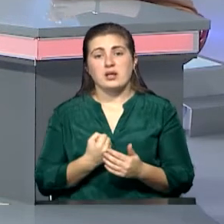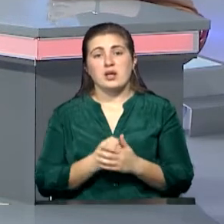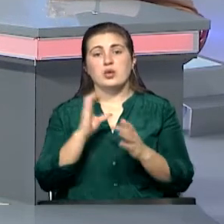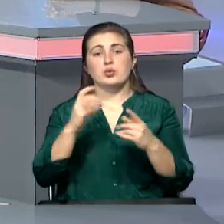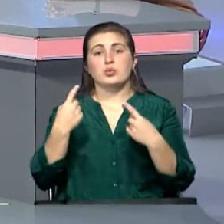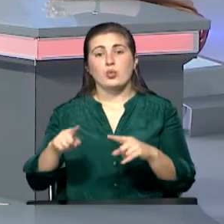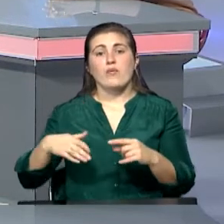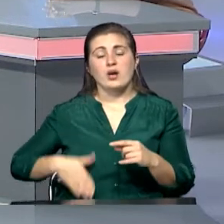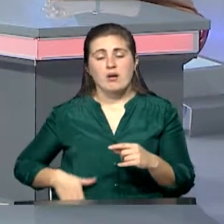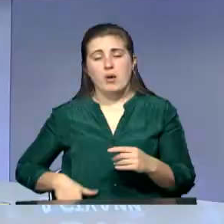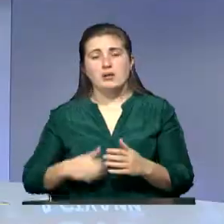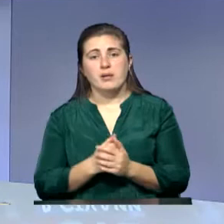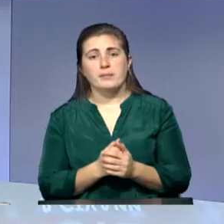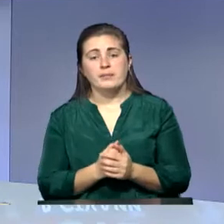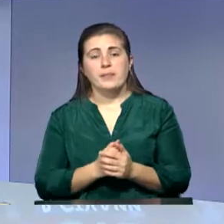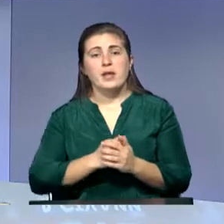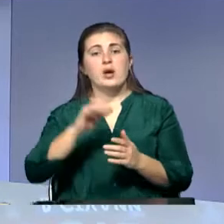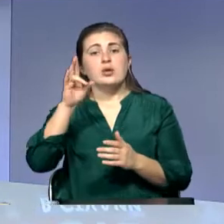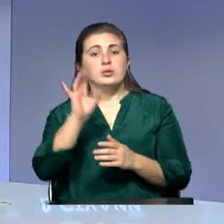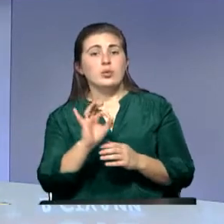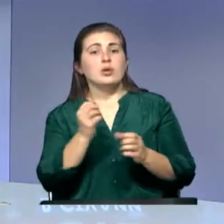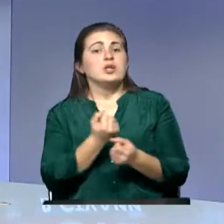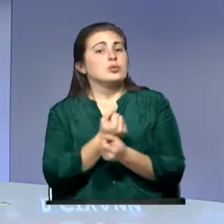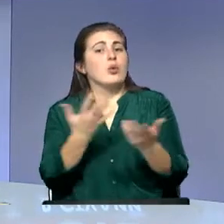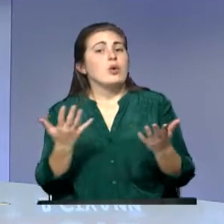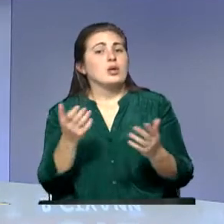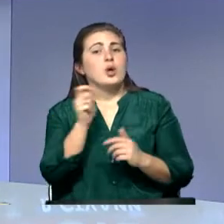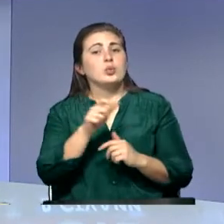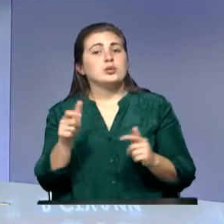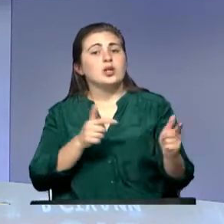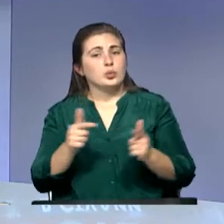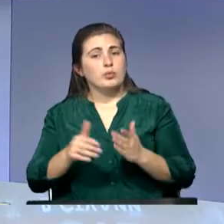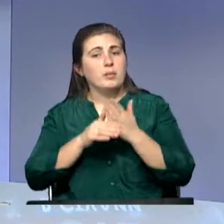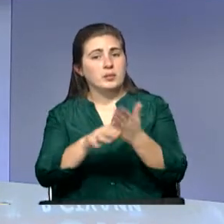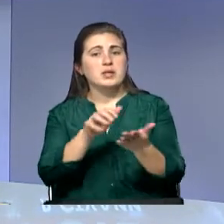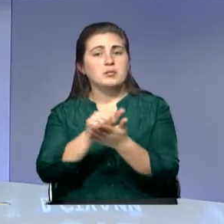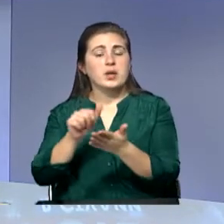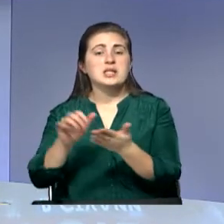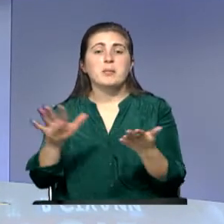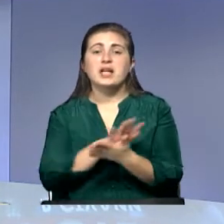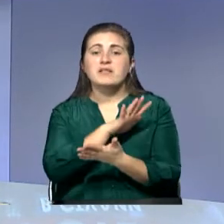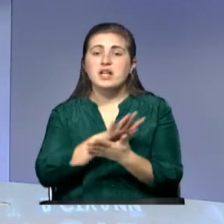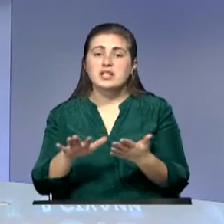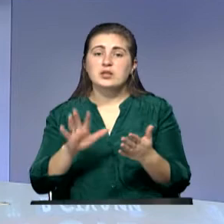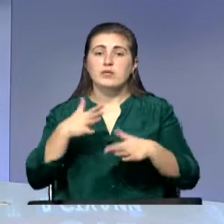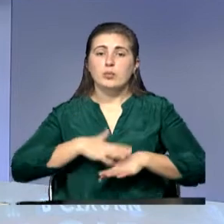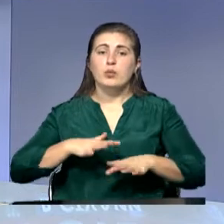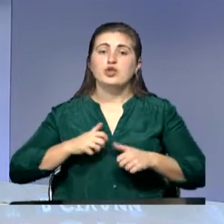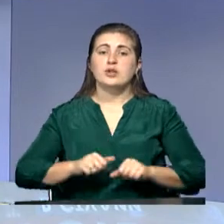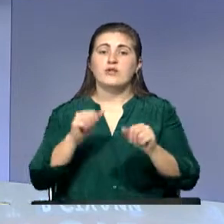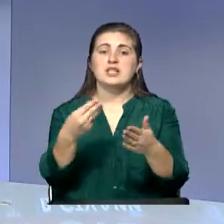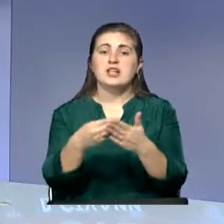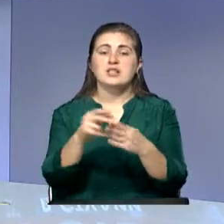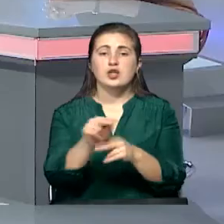другого кармана. Все же, насколько готовы люди помогать и заниматься благотворительностью в Крыму и жертвовать средства на лечение